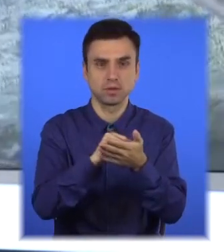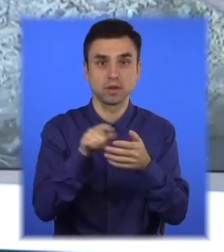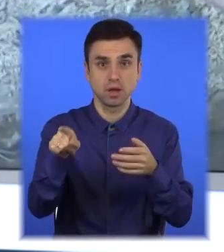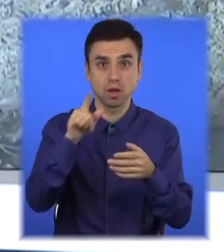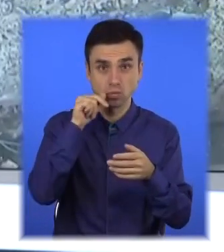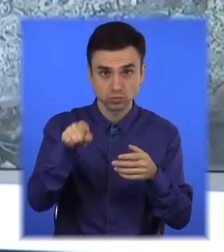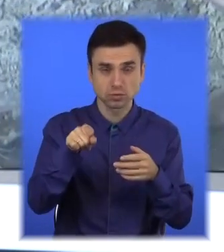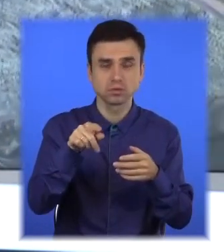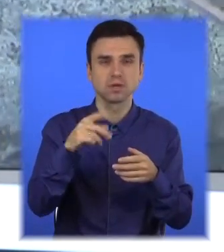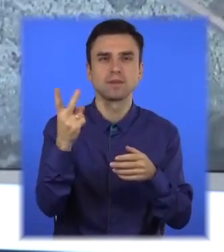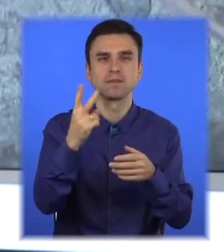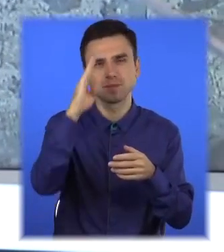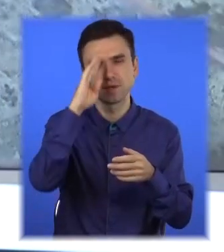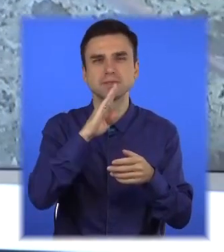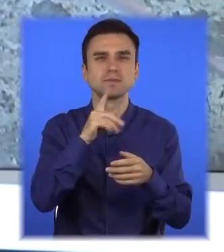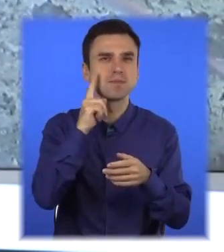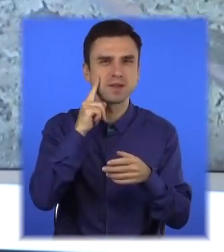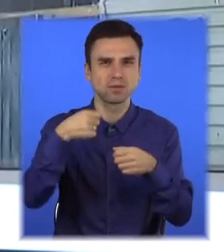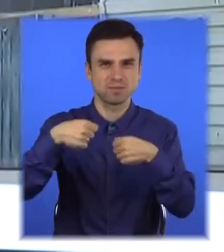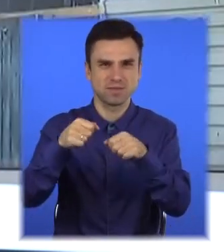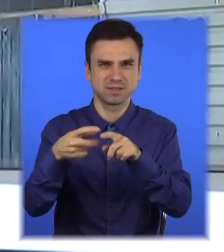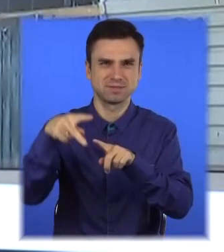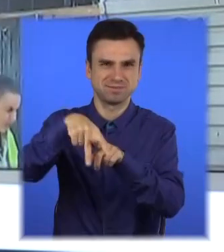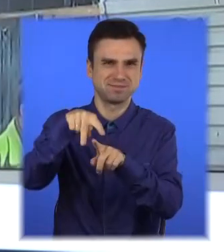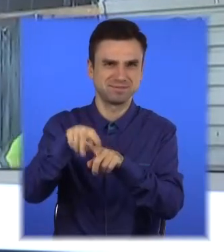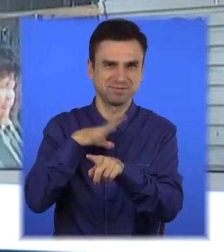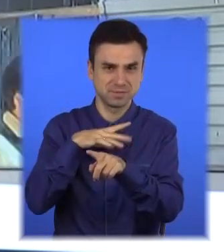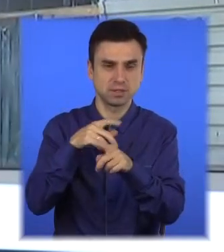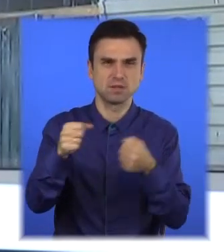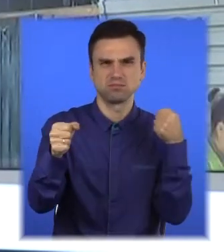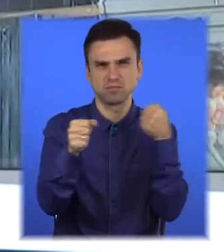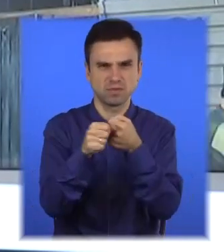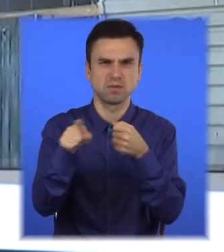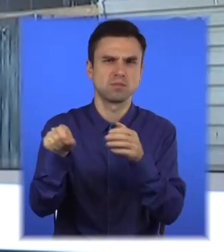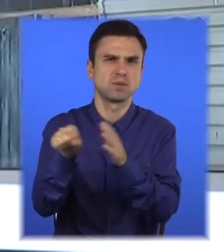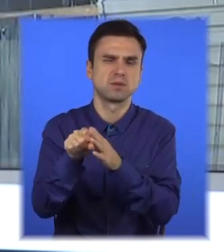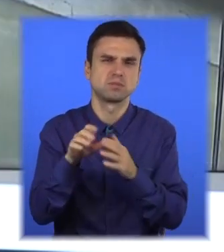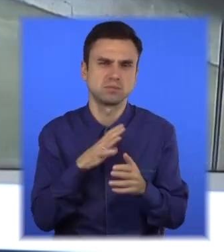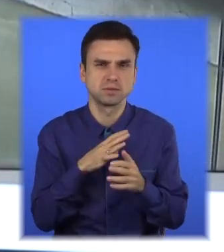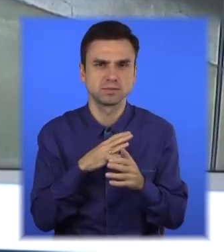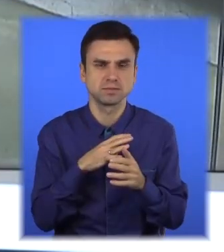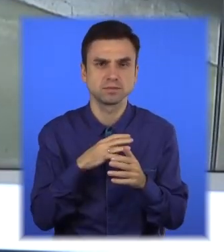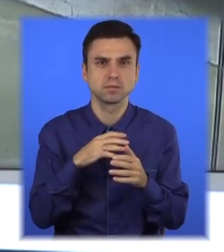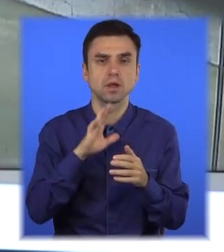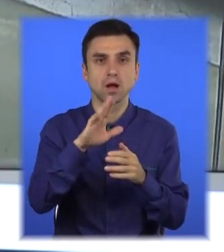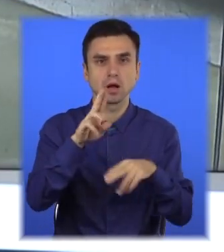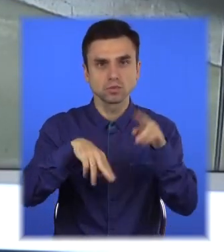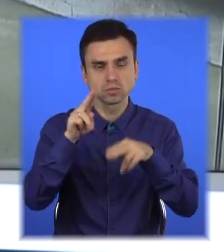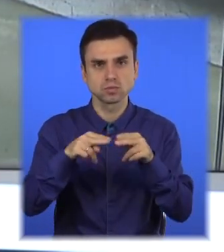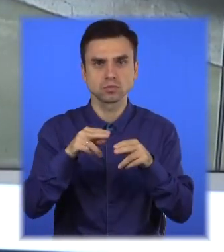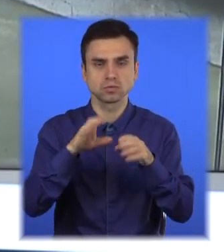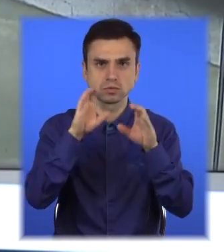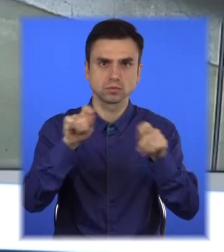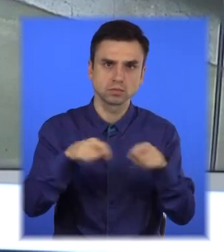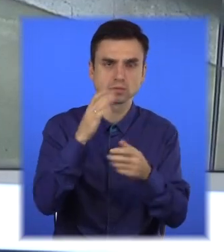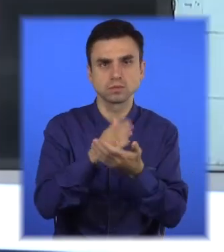Рогом. До того ж, питання щодо майбутнього торгового комплексу виникають не тільки у правоохоронців, а й у мешканців по